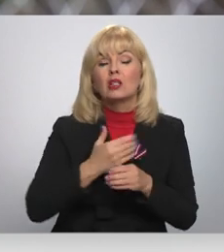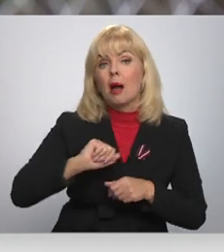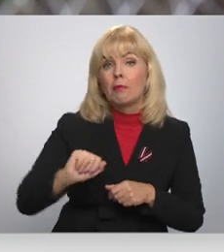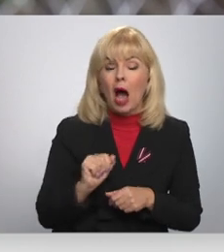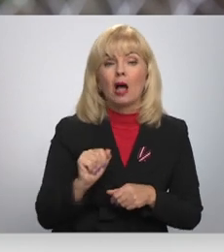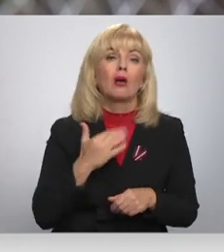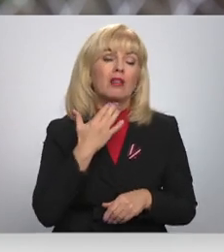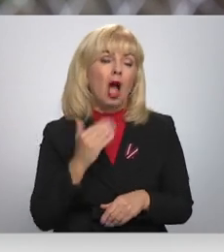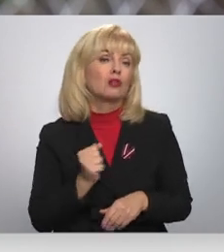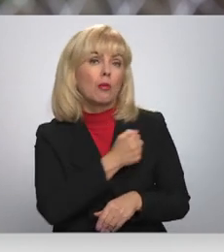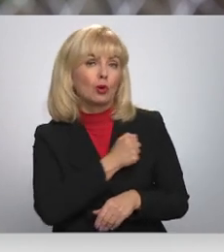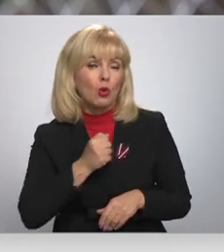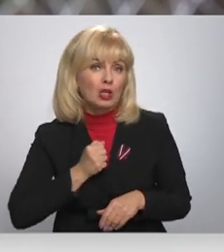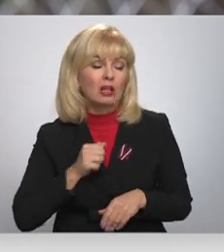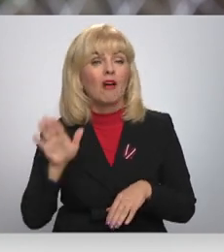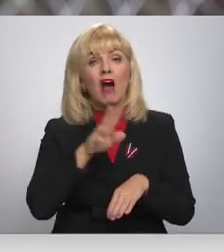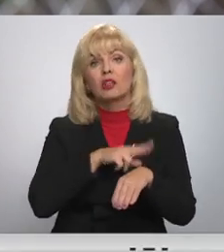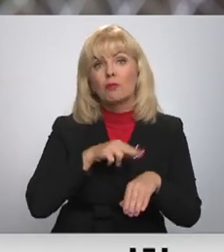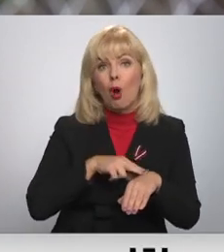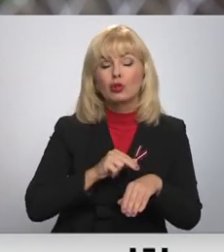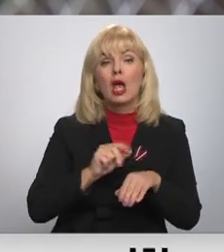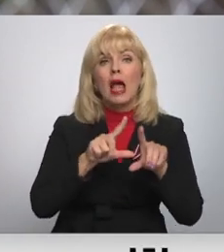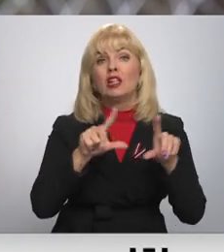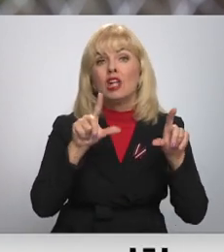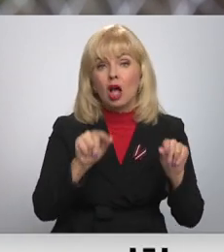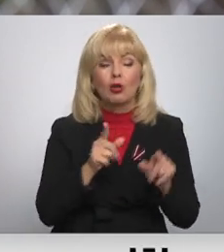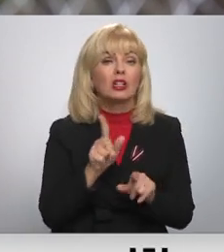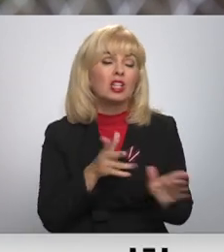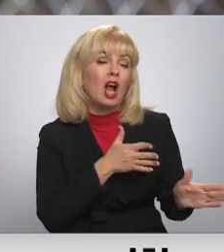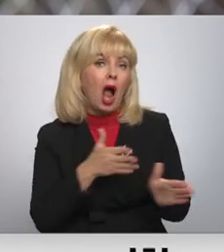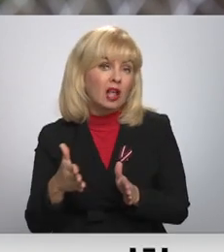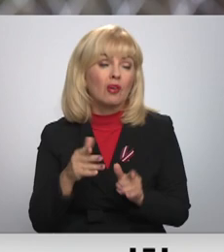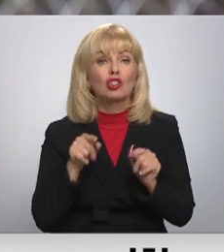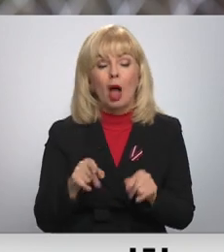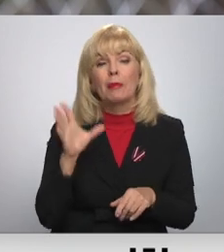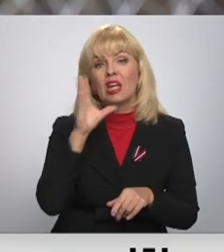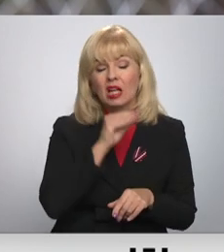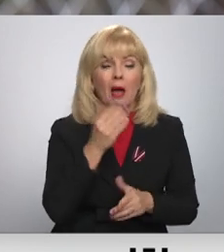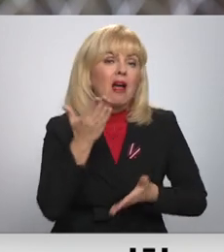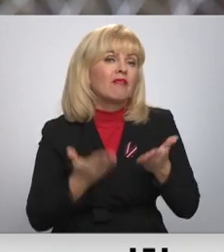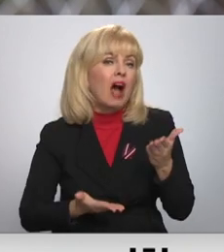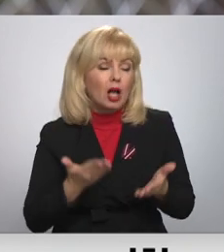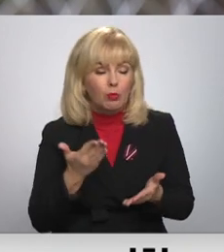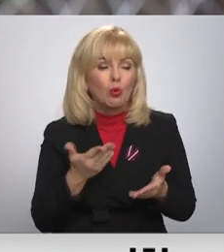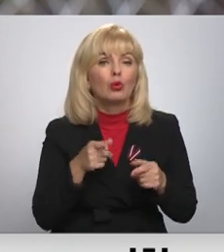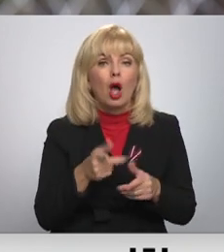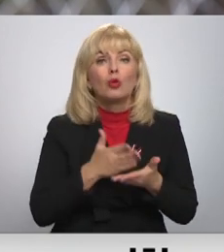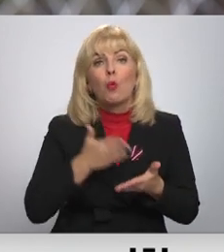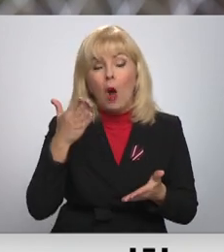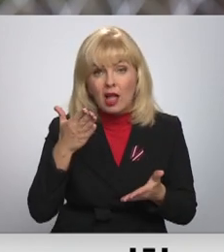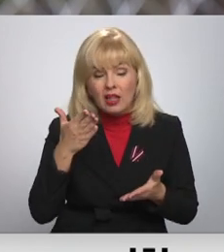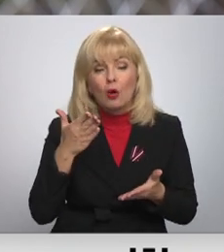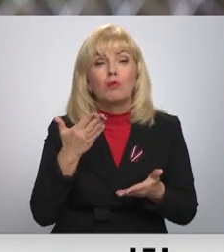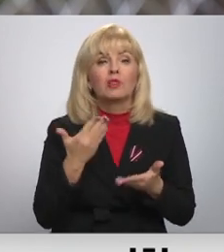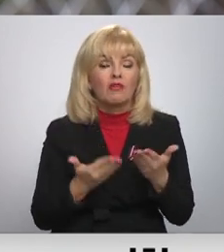bruņotie spēki, Valsts policija, Valsts drošības iestādes ir maksimāli gatavas šādam iespējamam notikumu